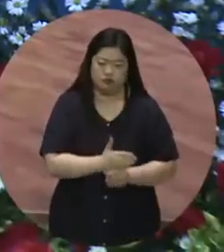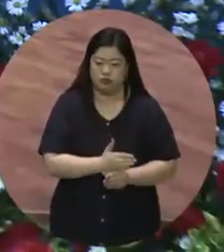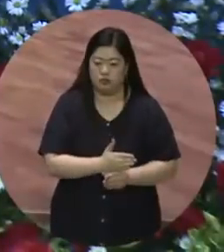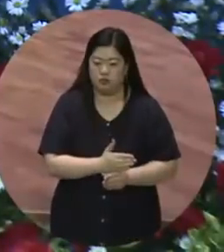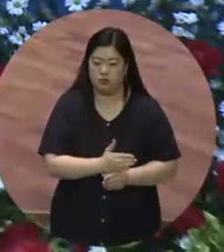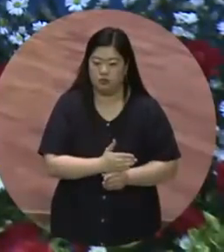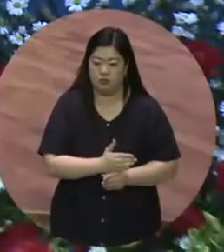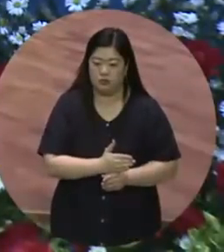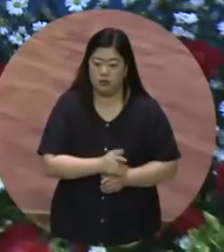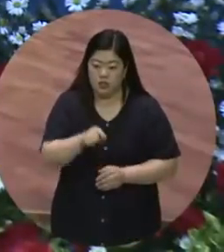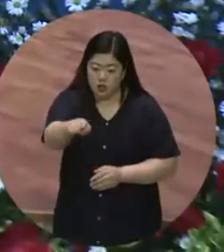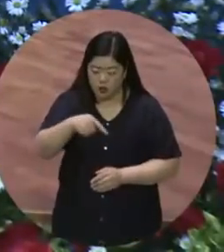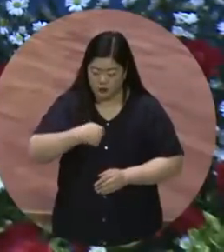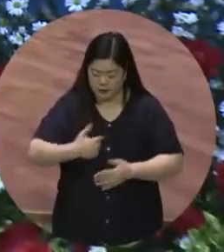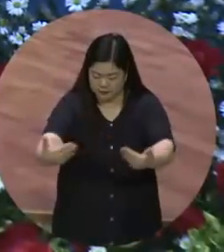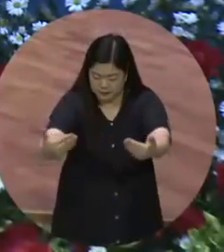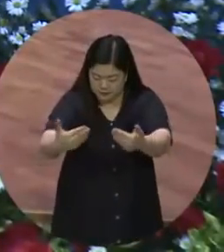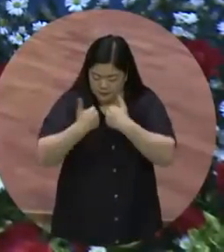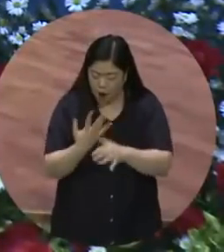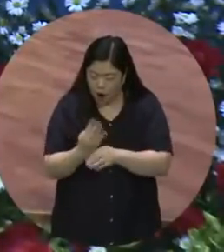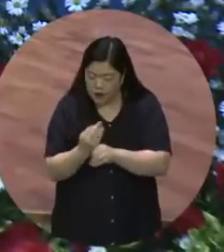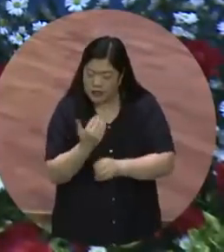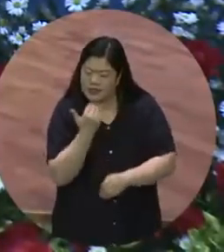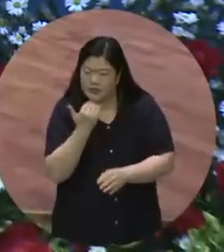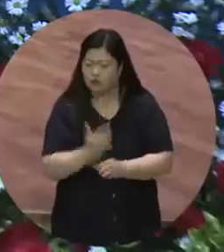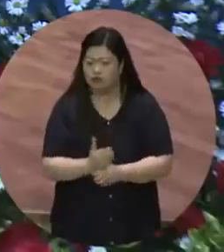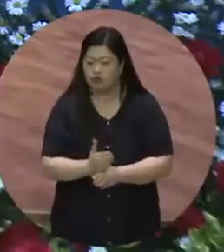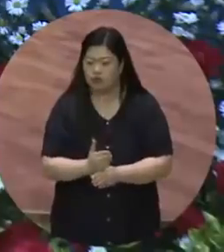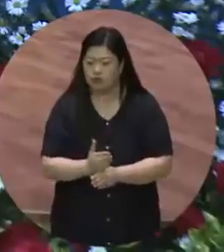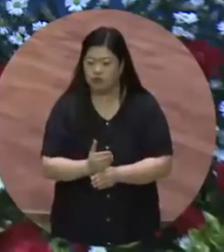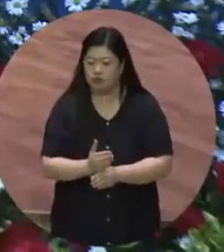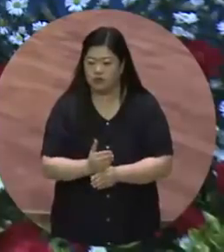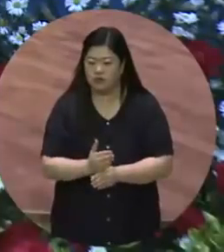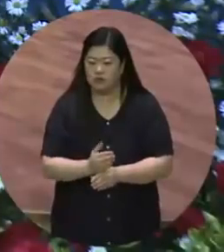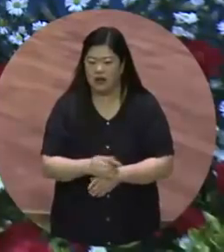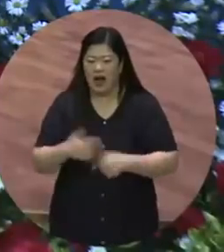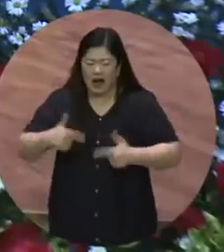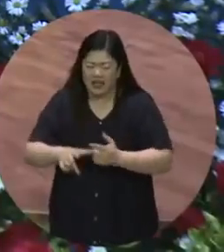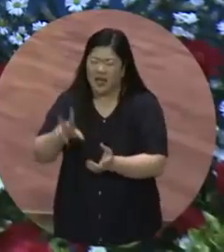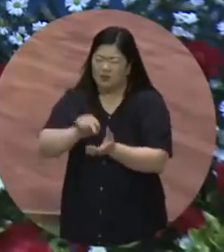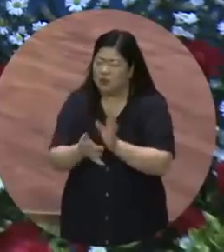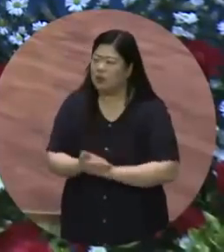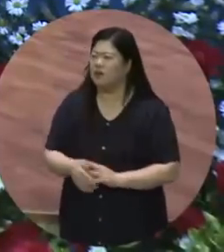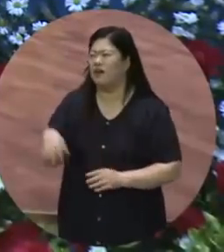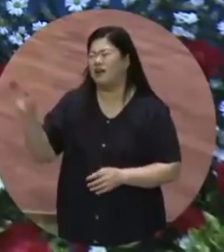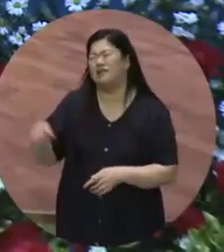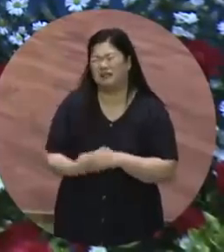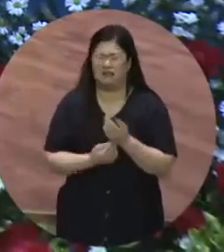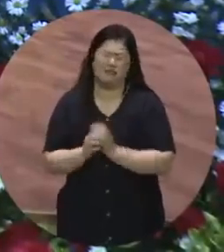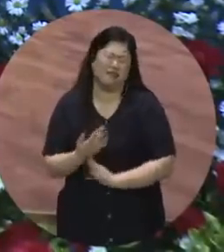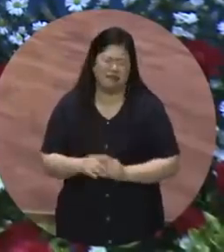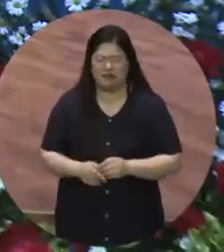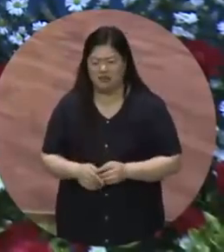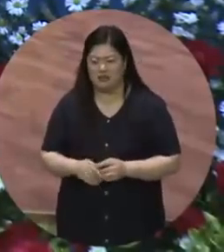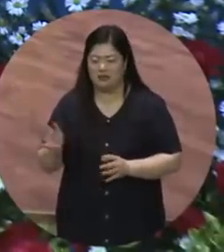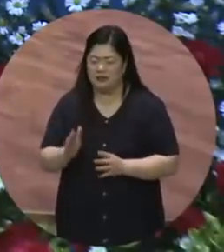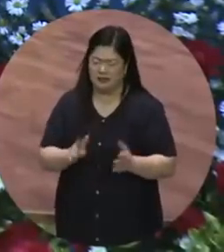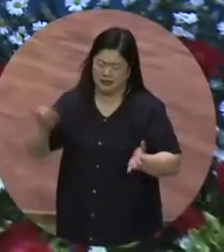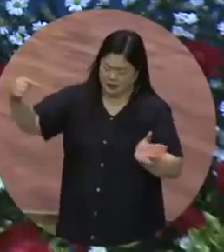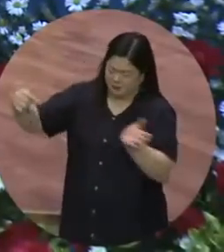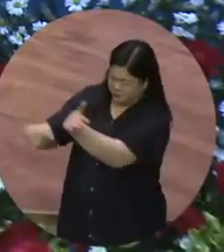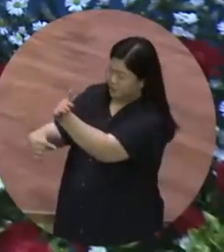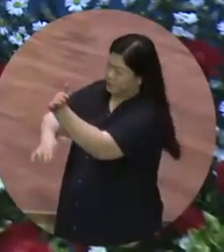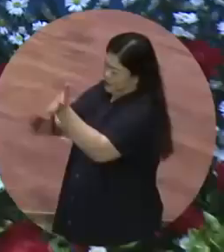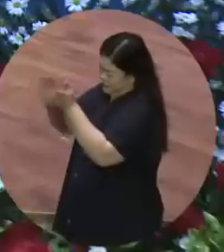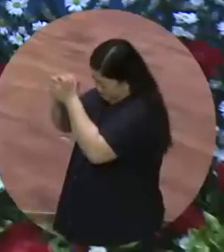하나님은 집중하라고 집중하는 시간표 있기 바랍니다. 그래서 아 하나님 해주셨구나. 이렇게 기도했더니 기도 기간에 하나님 응답해 주셨구나.